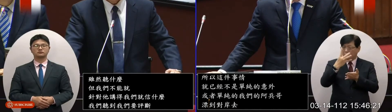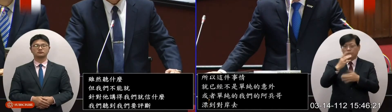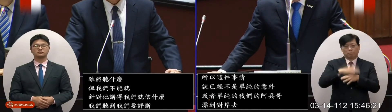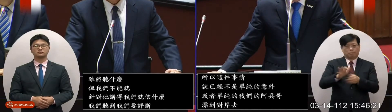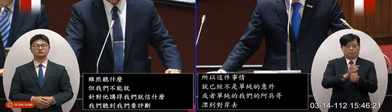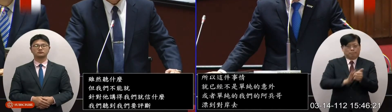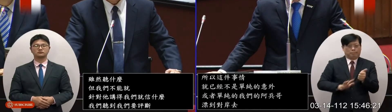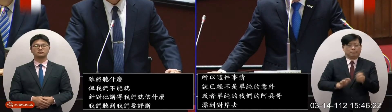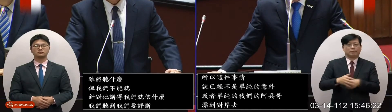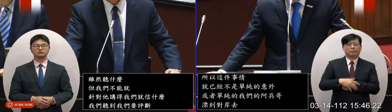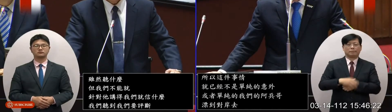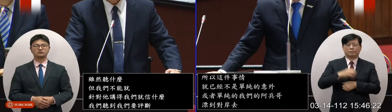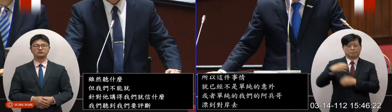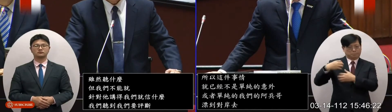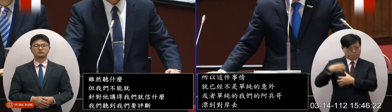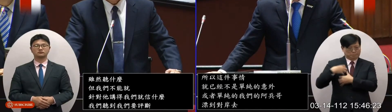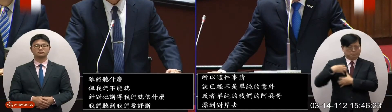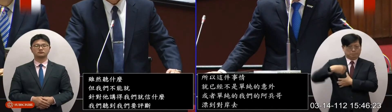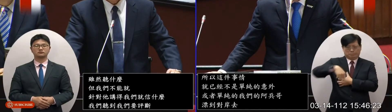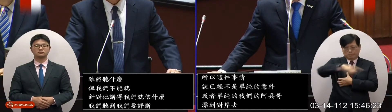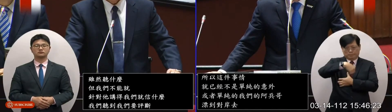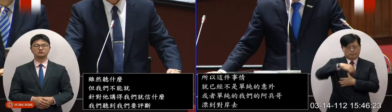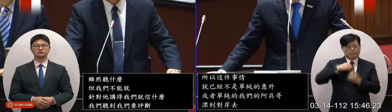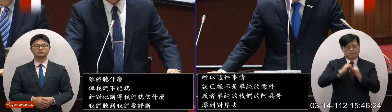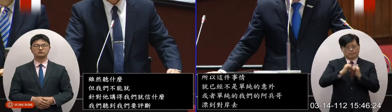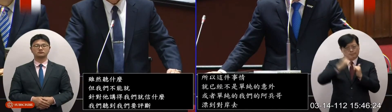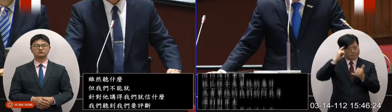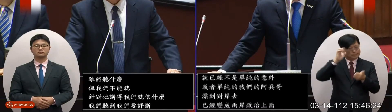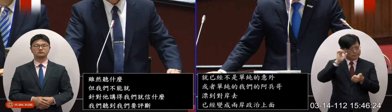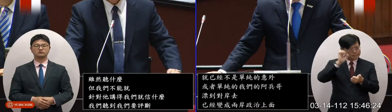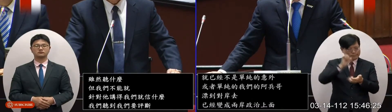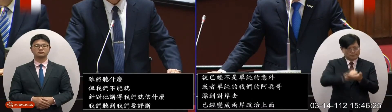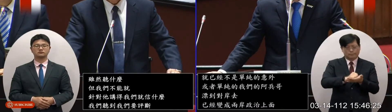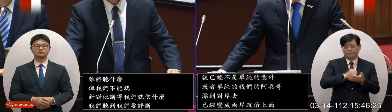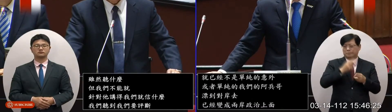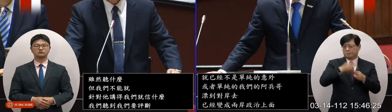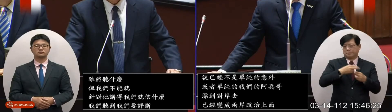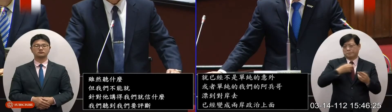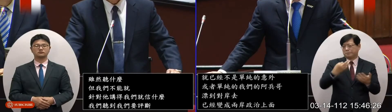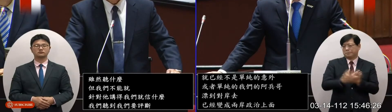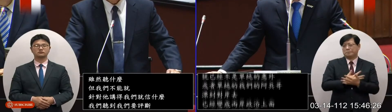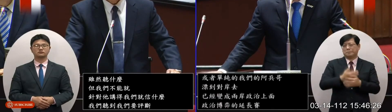重创国军的形象信心，